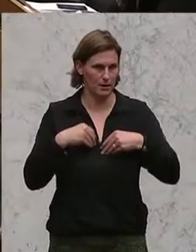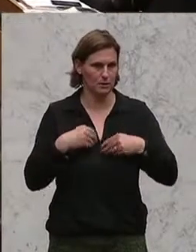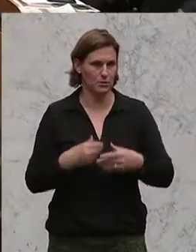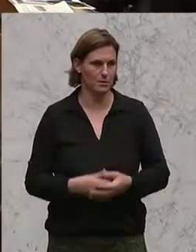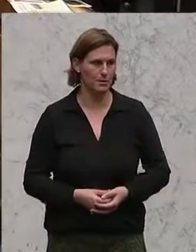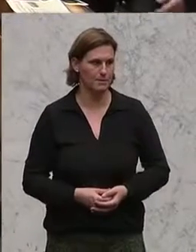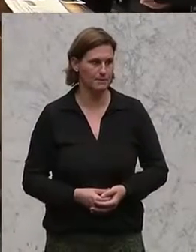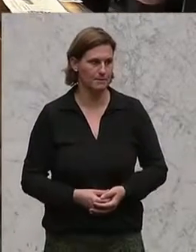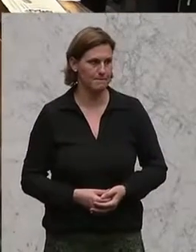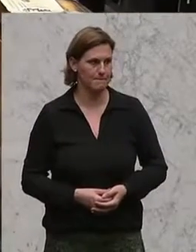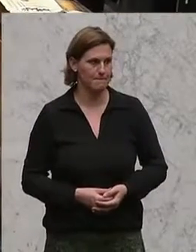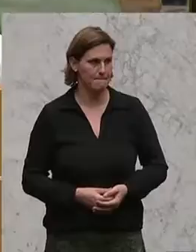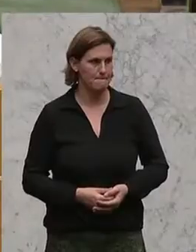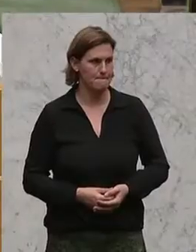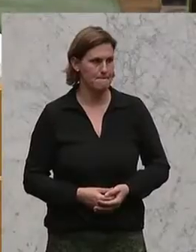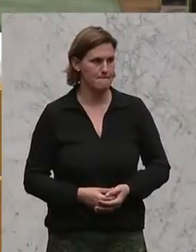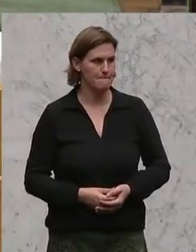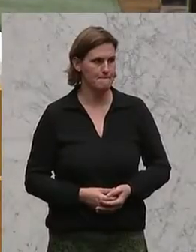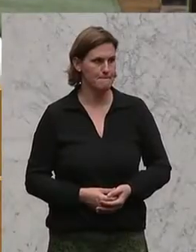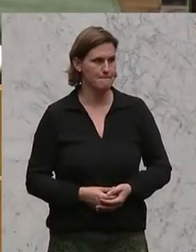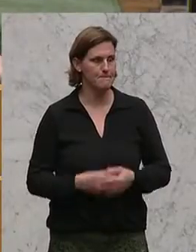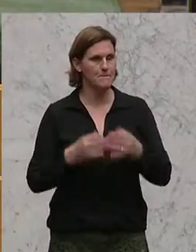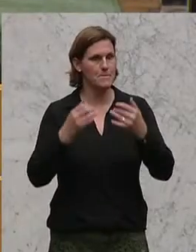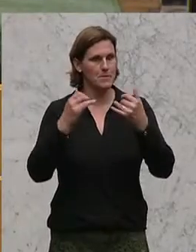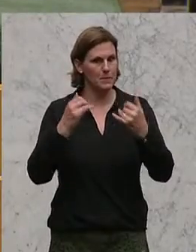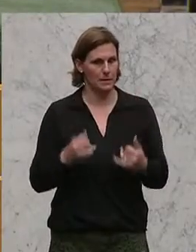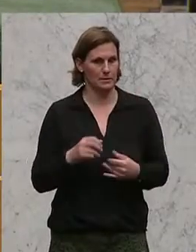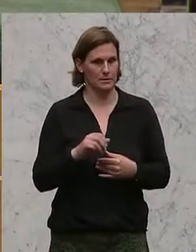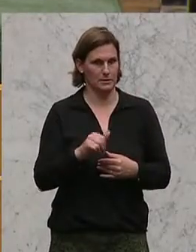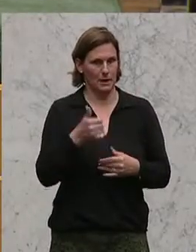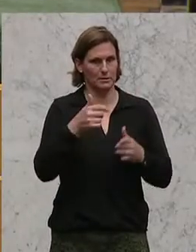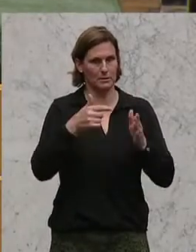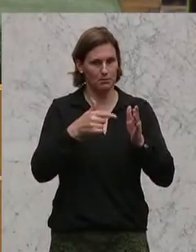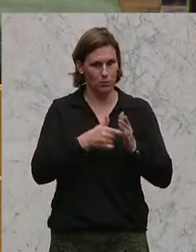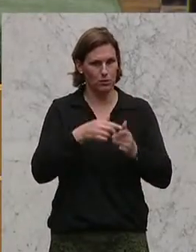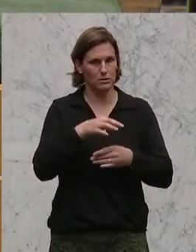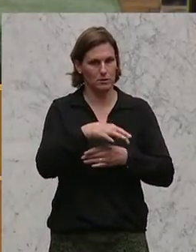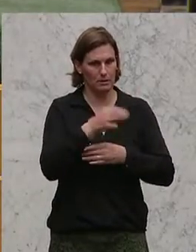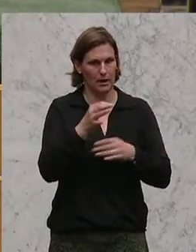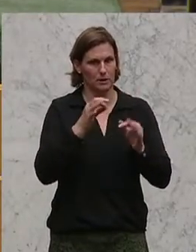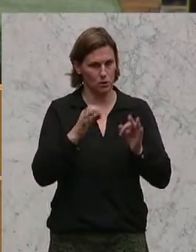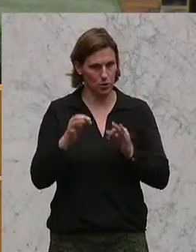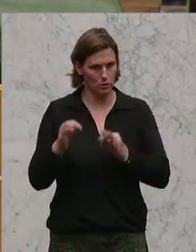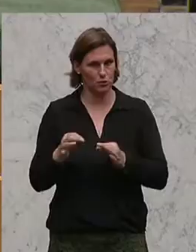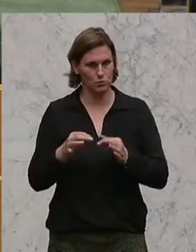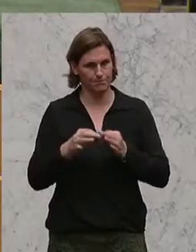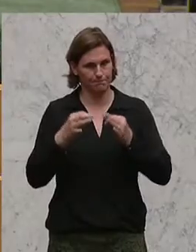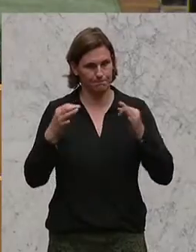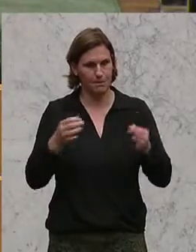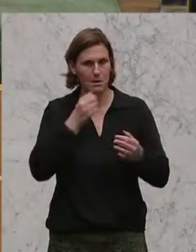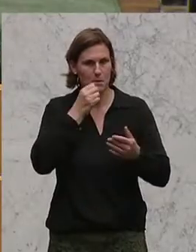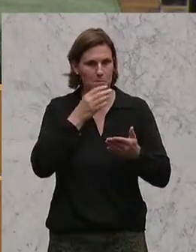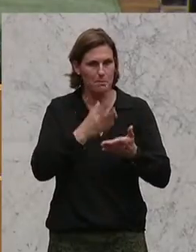so angenommen. Damit gelangen wir zum ersten Punkt der Tagesordnung. Bericht